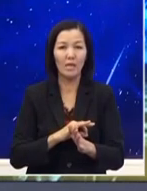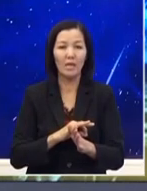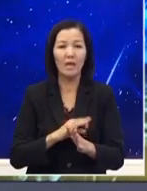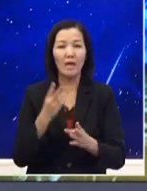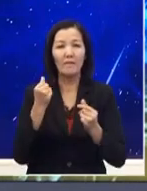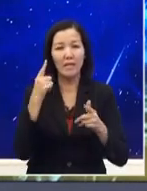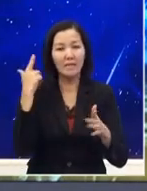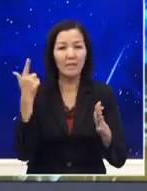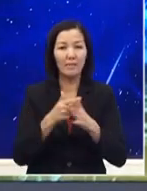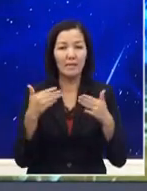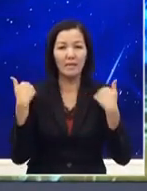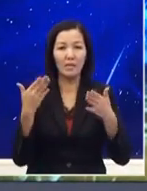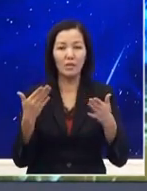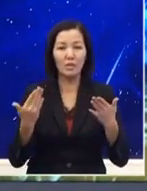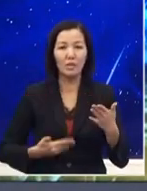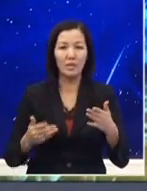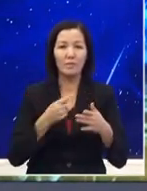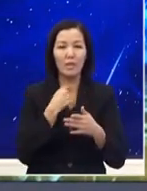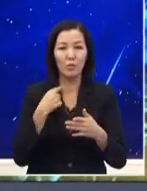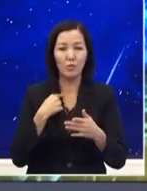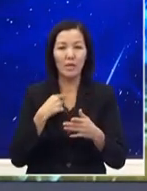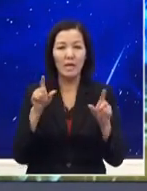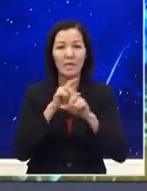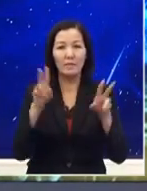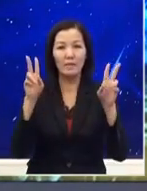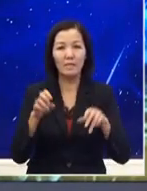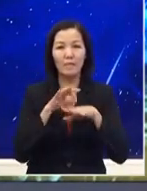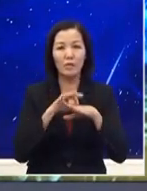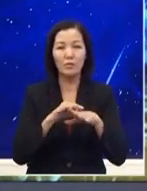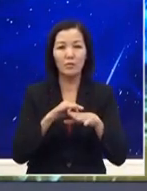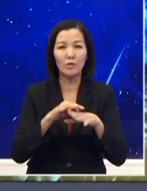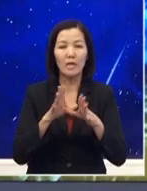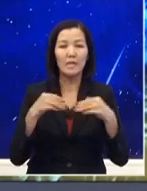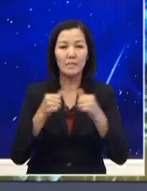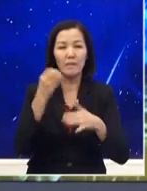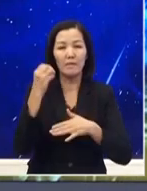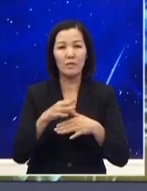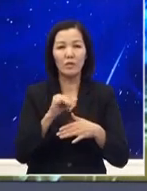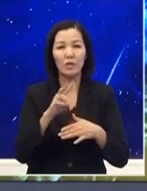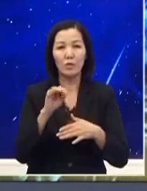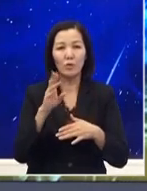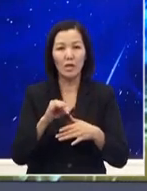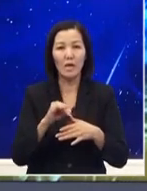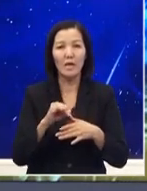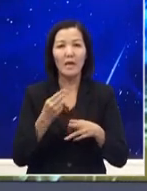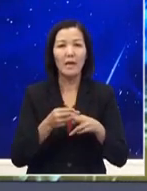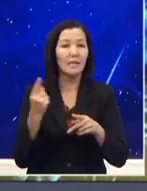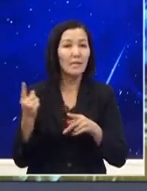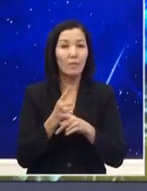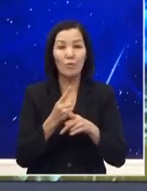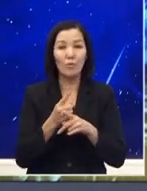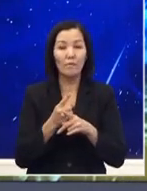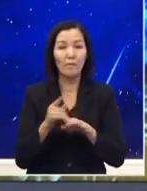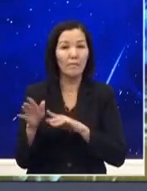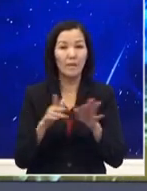финансовой грамотности предоставилась жителям Талдыкургана. Тематический тренинг прошел на базе семейного центра «Жануя». К слову, это не первое